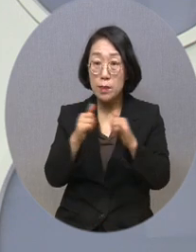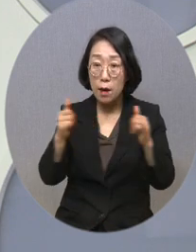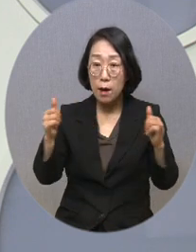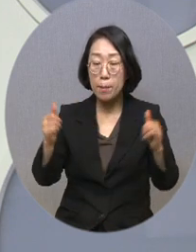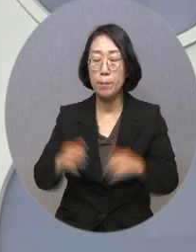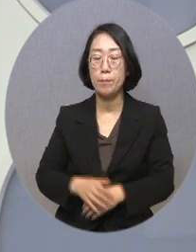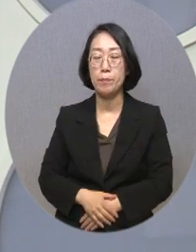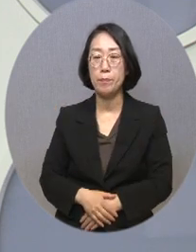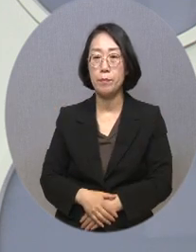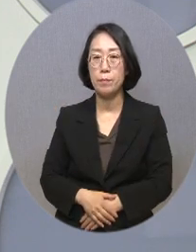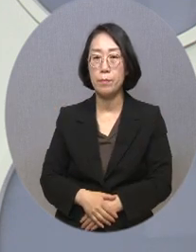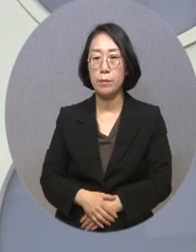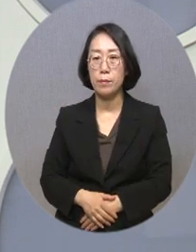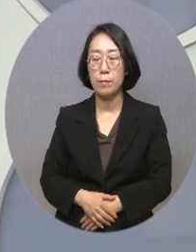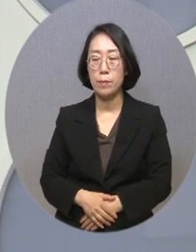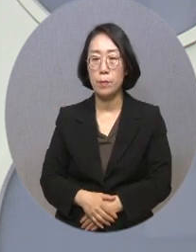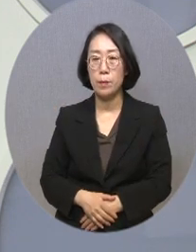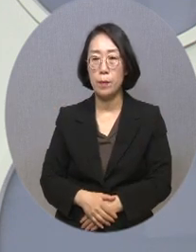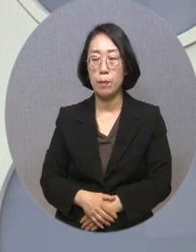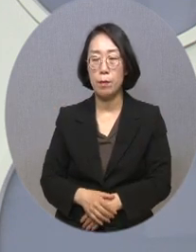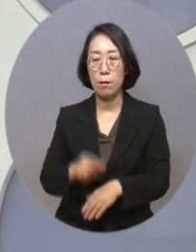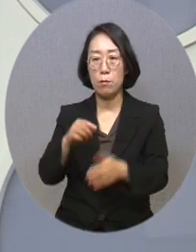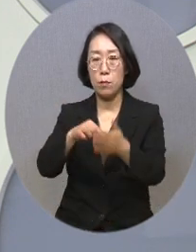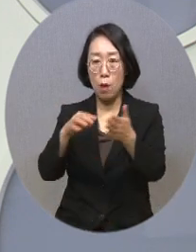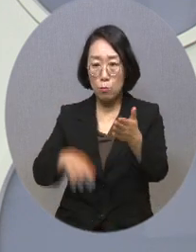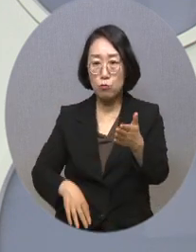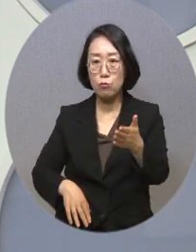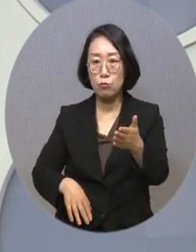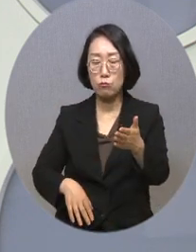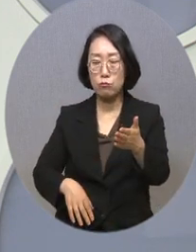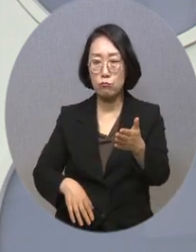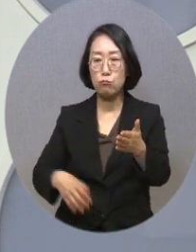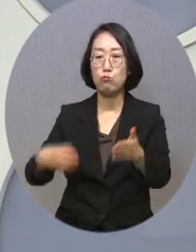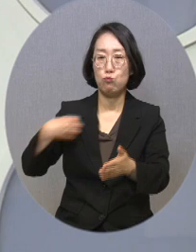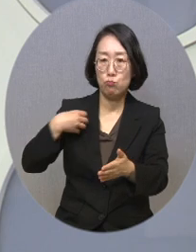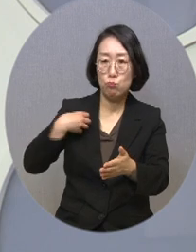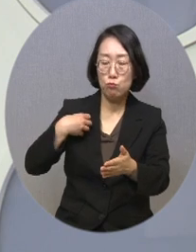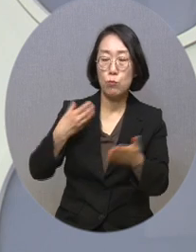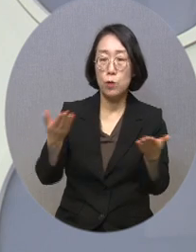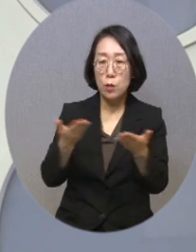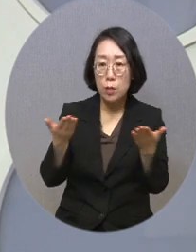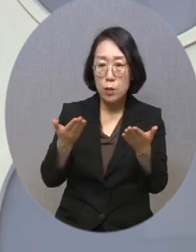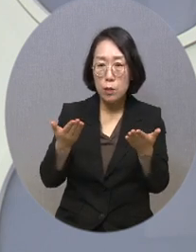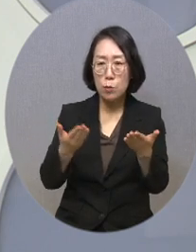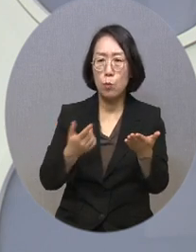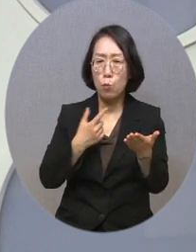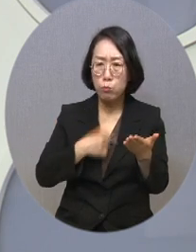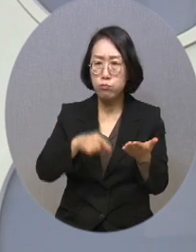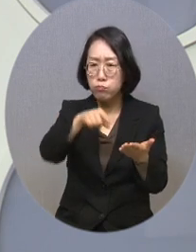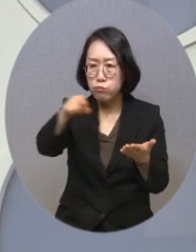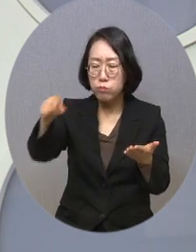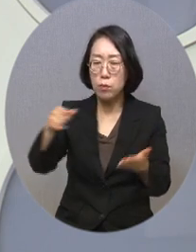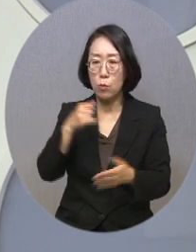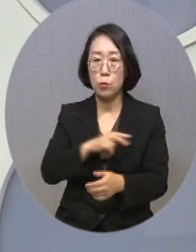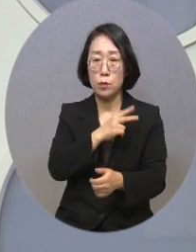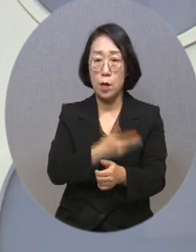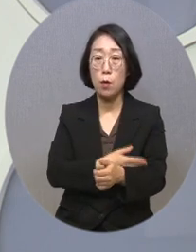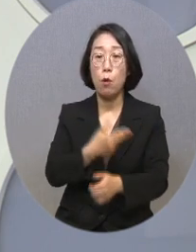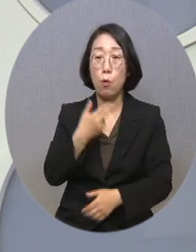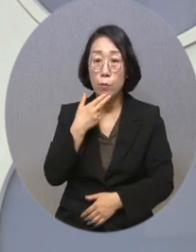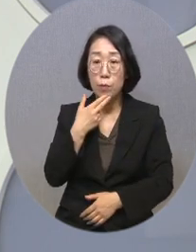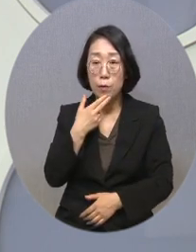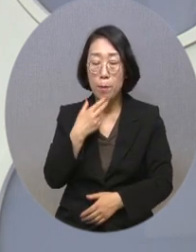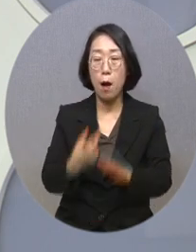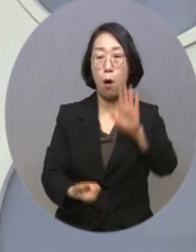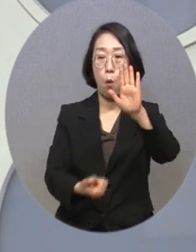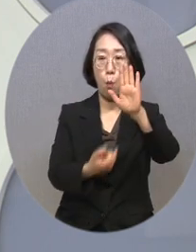사람들이 또 세무 대리 업무를 하겠다라고 네. 하는 이런 것들도 있었고 또 자격 없는 사람들이